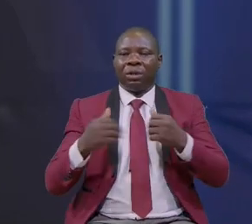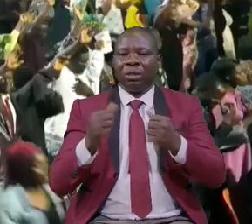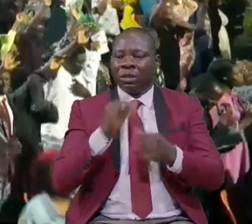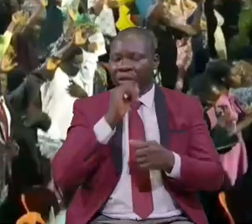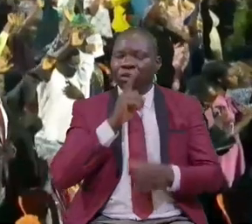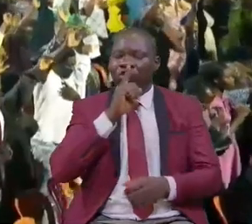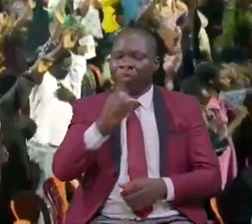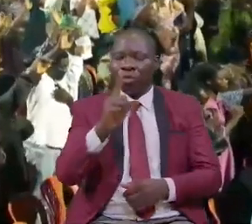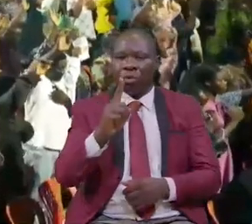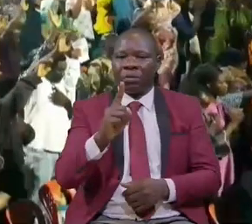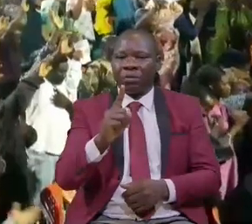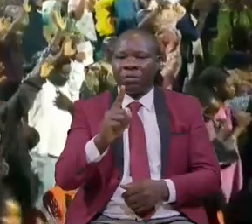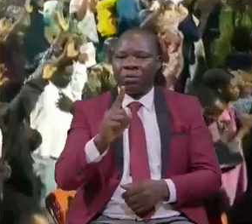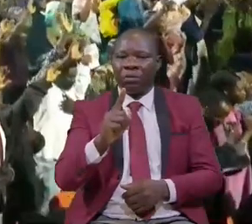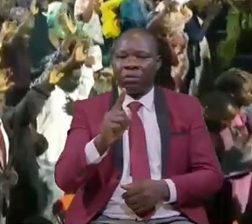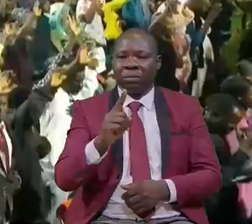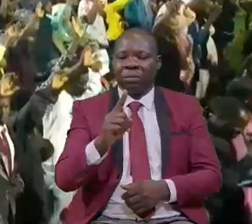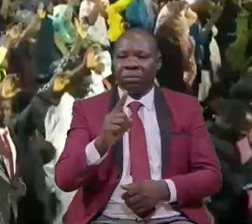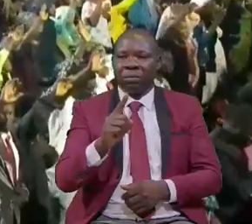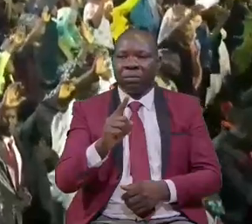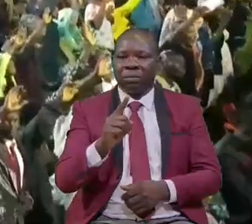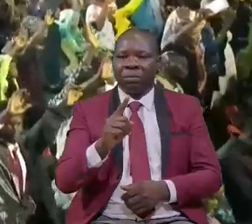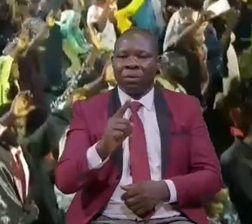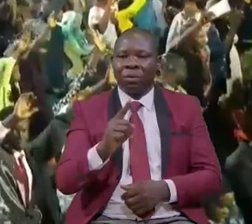Ta guérison est garantie.